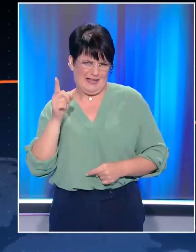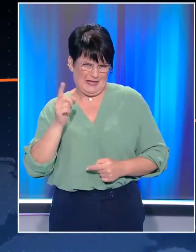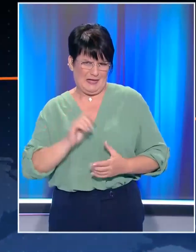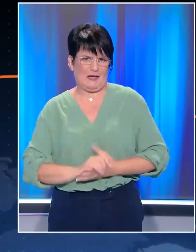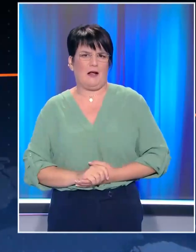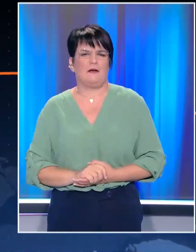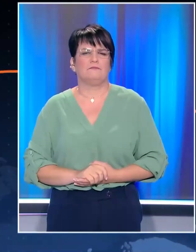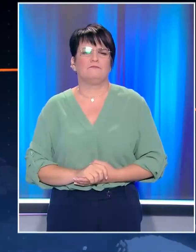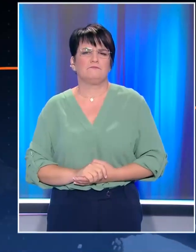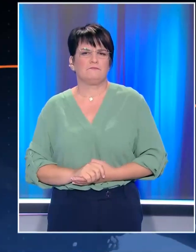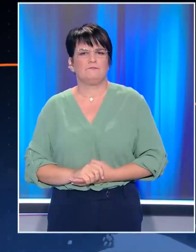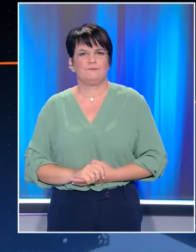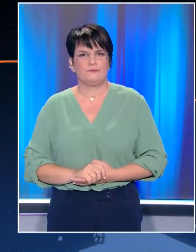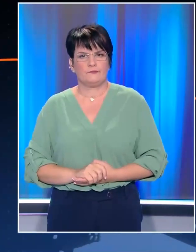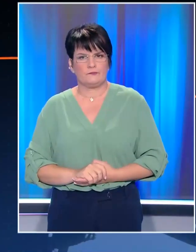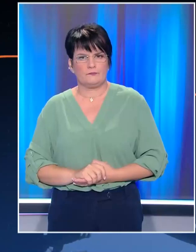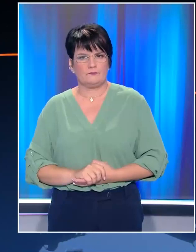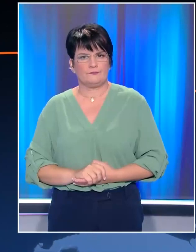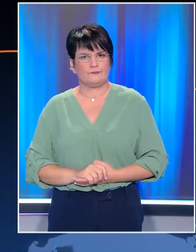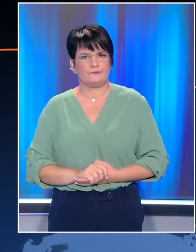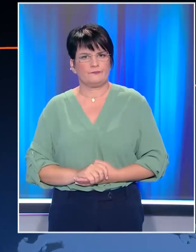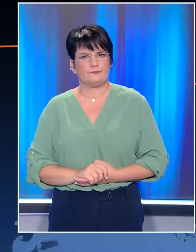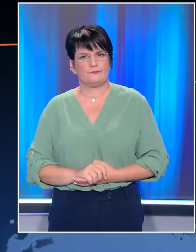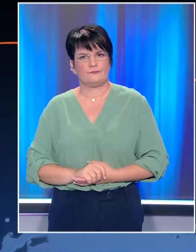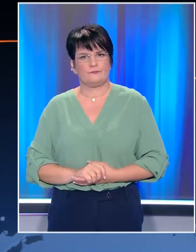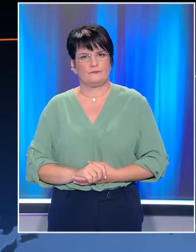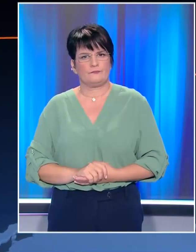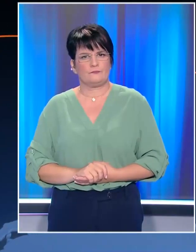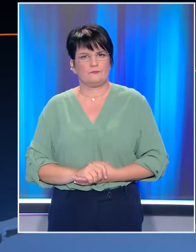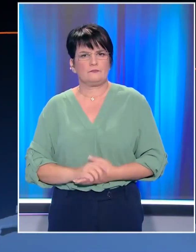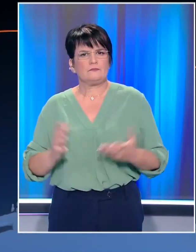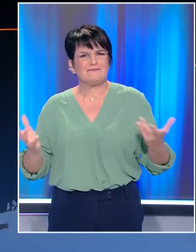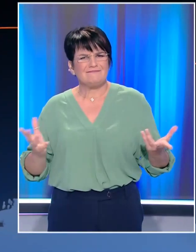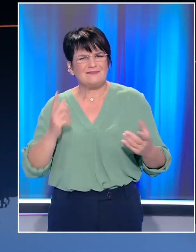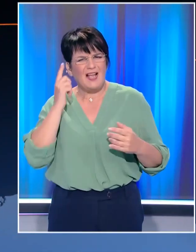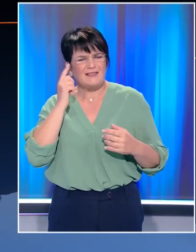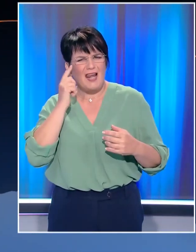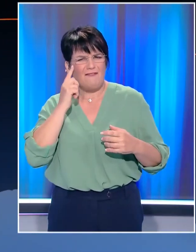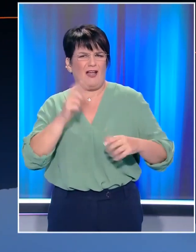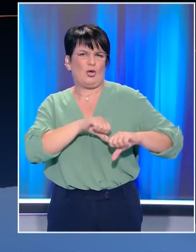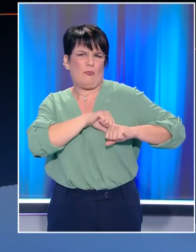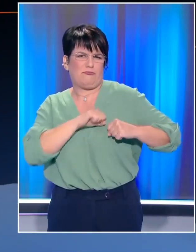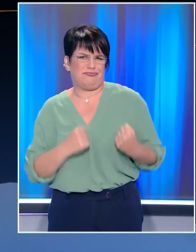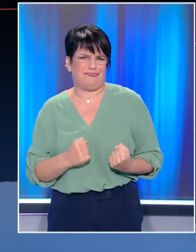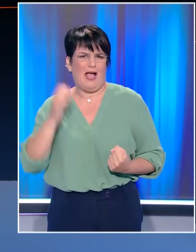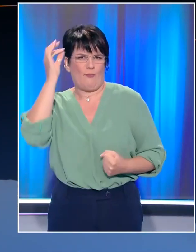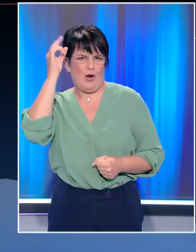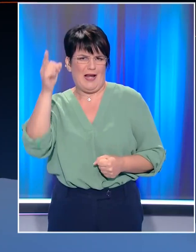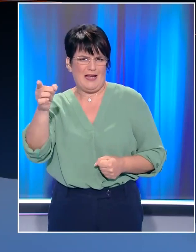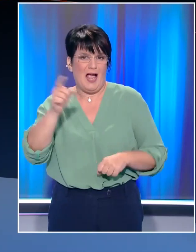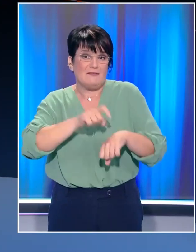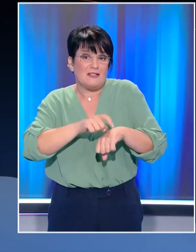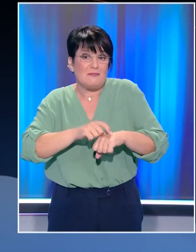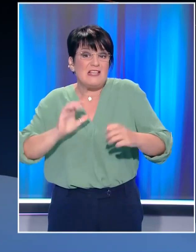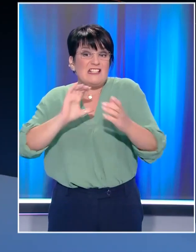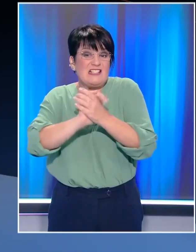puissance dans l'escalade, la confrontation avec la Chine. I fully understand France's disappointment. At the